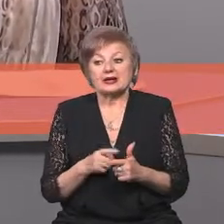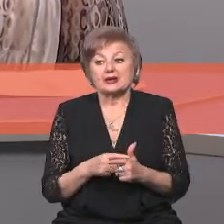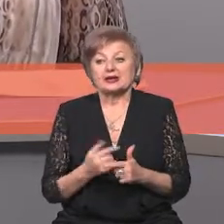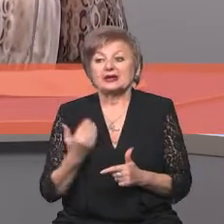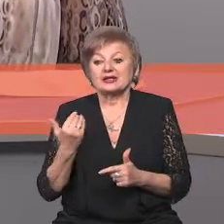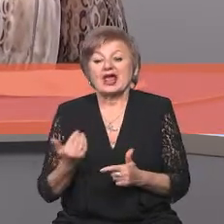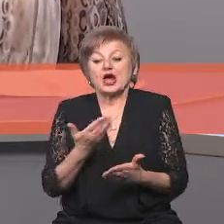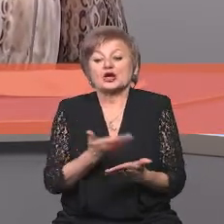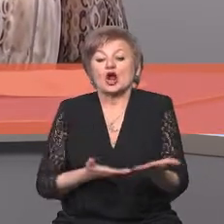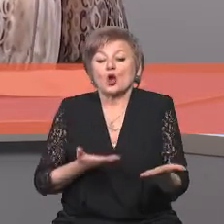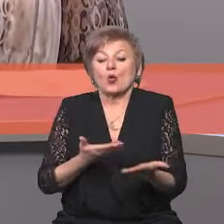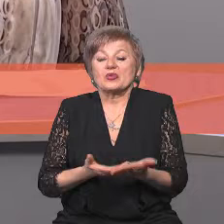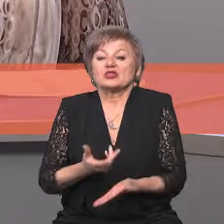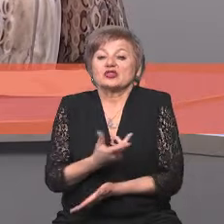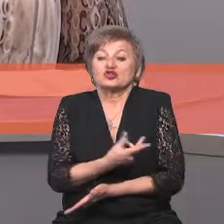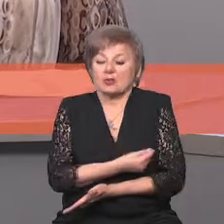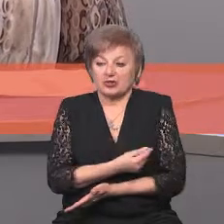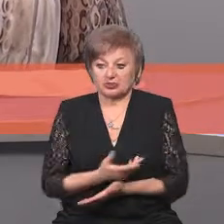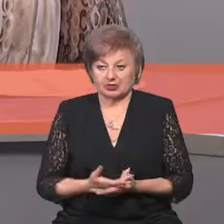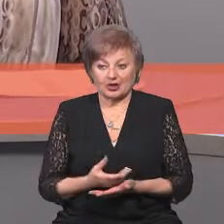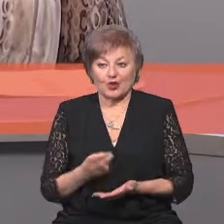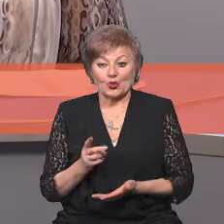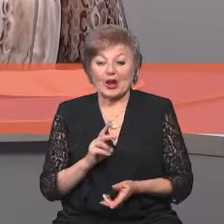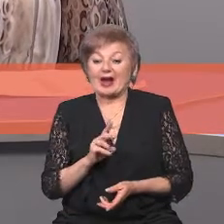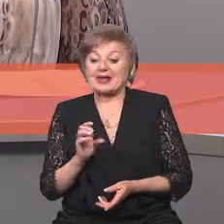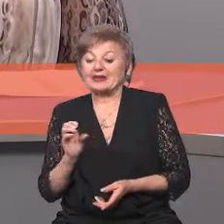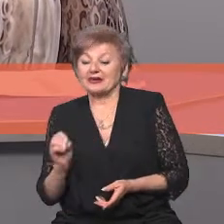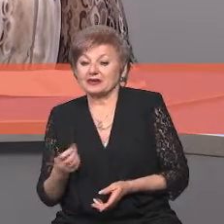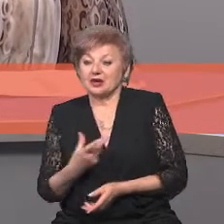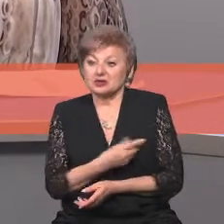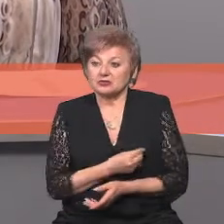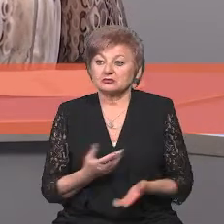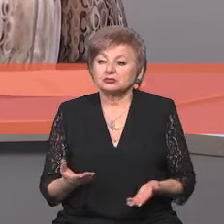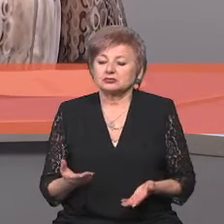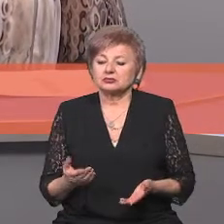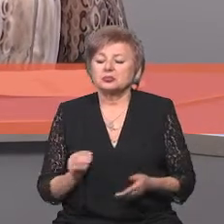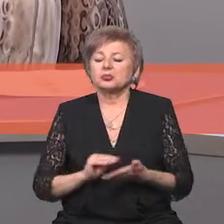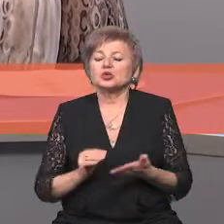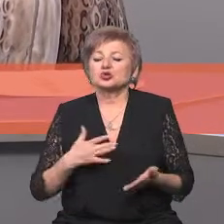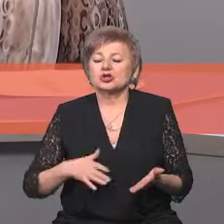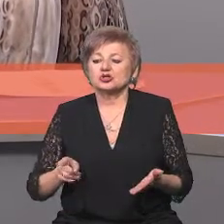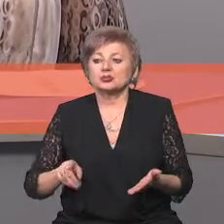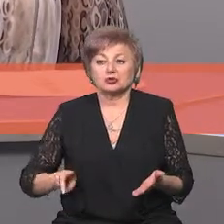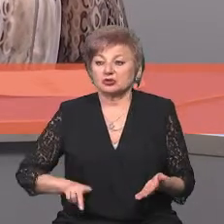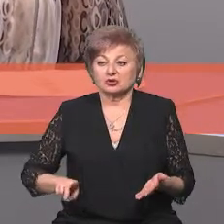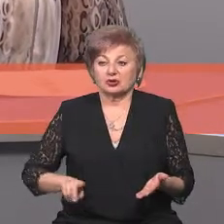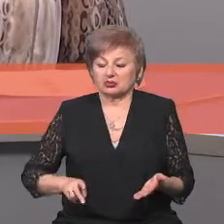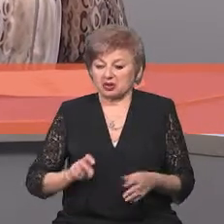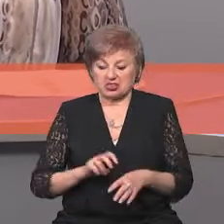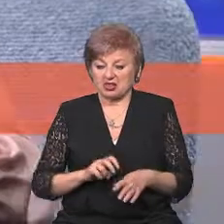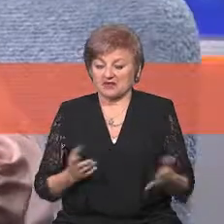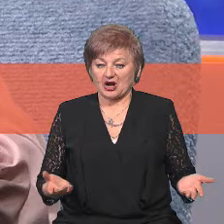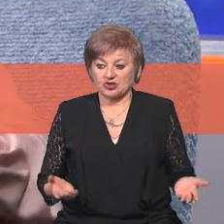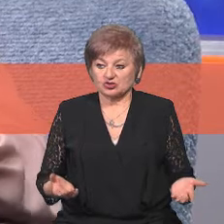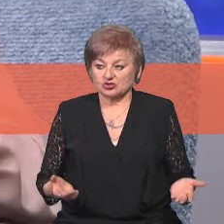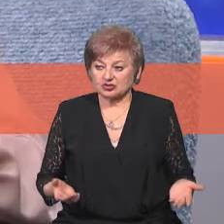їй рекомендовано щеплення. Але які щеплення? Для кого ці рекомендації? Директор? Директор не медичний працівник.